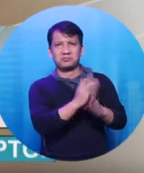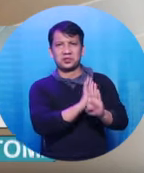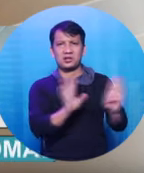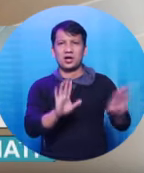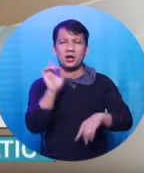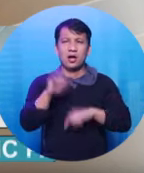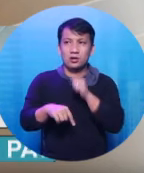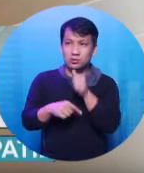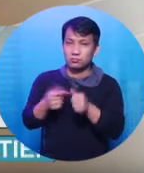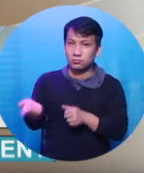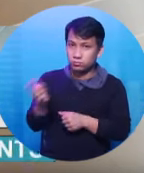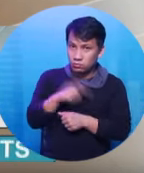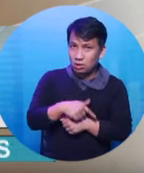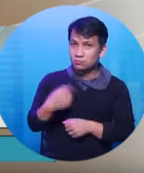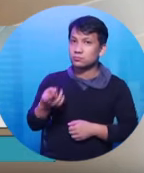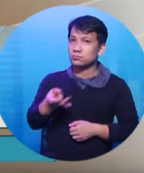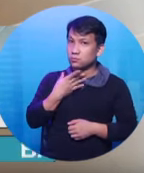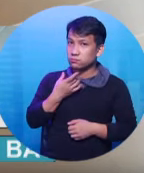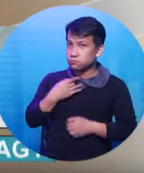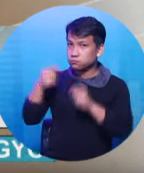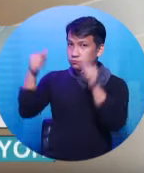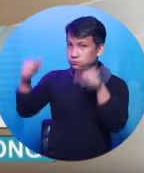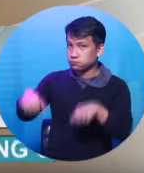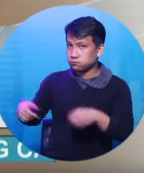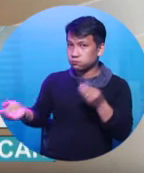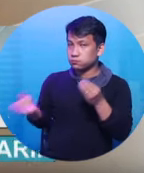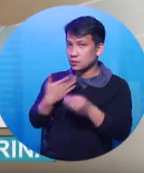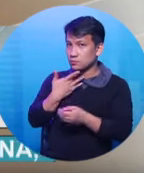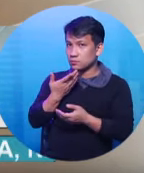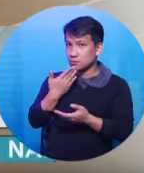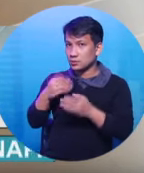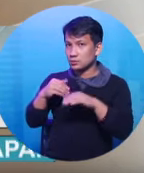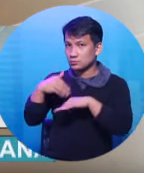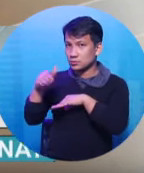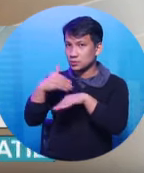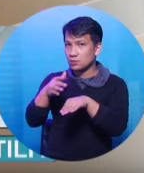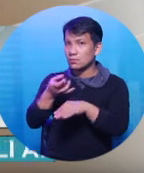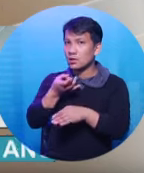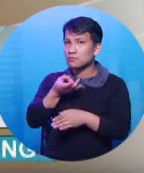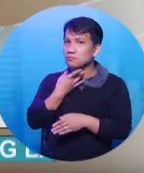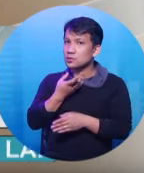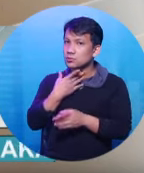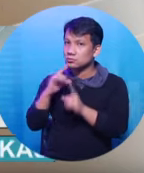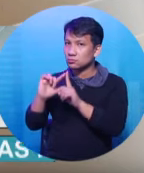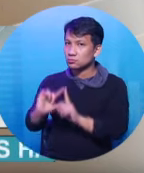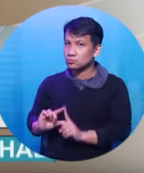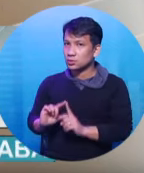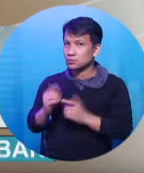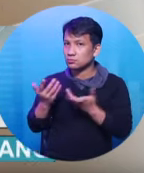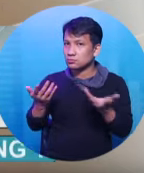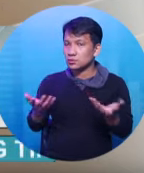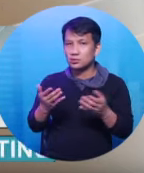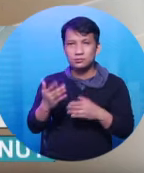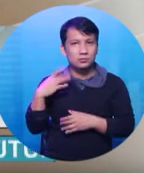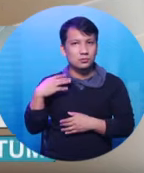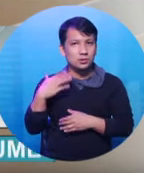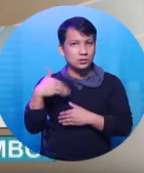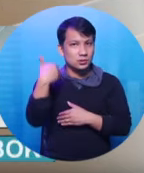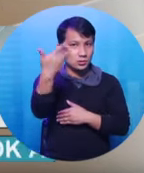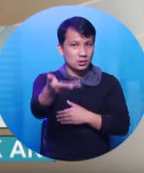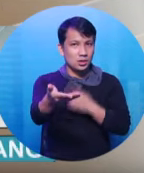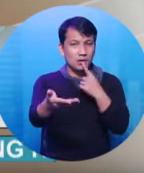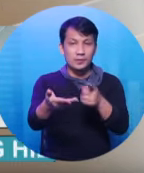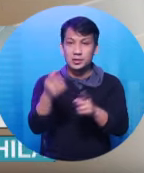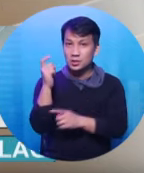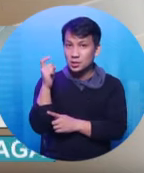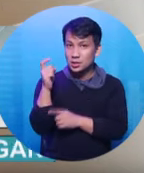niya, eto na, binabastos ka na. Opo. Okay, sige, sandali lang po, Sarah. Makakausap po natin ang inyong